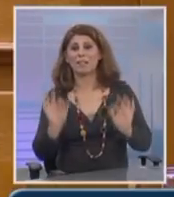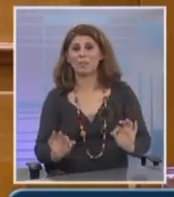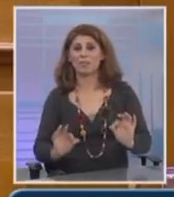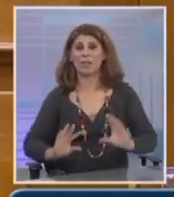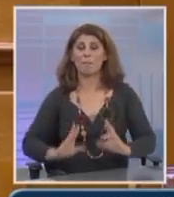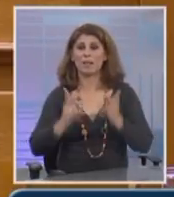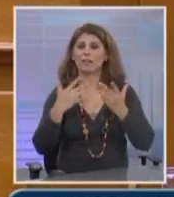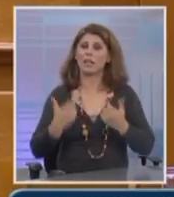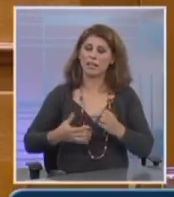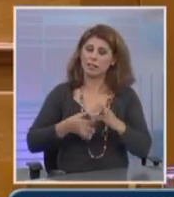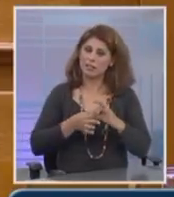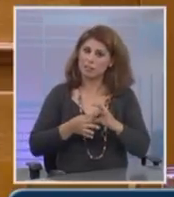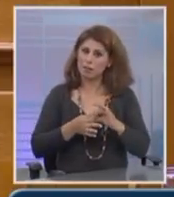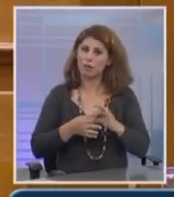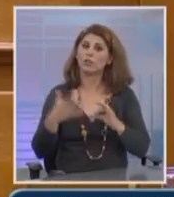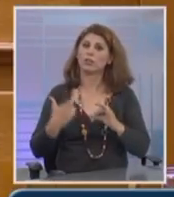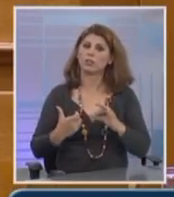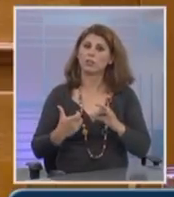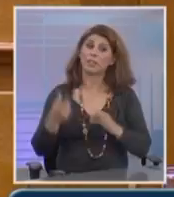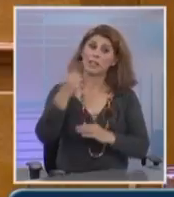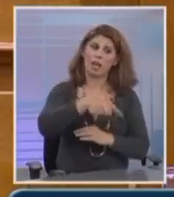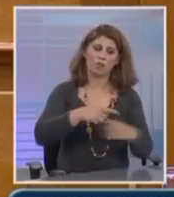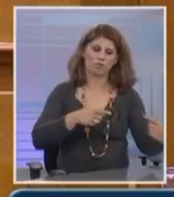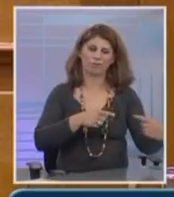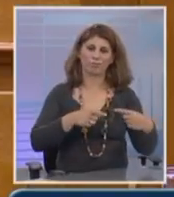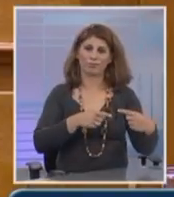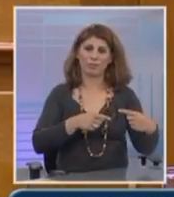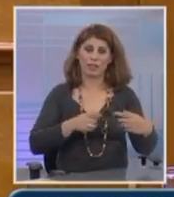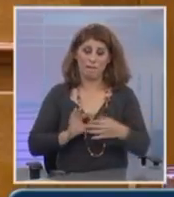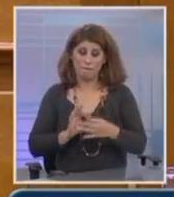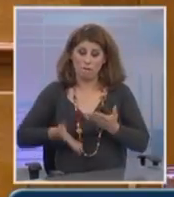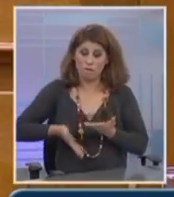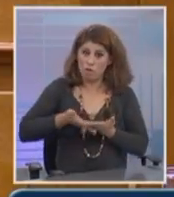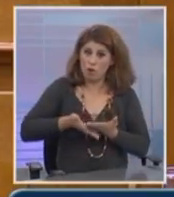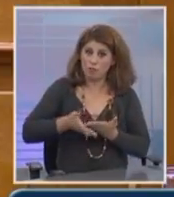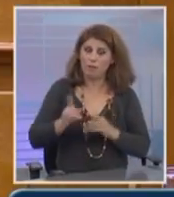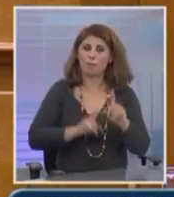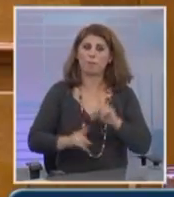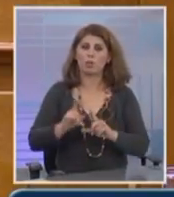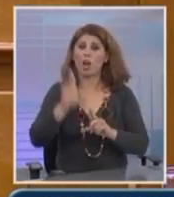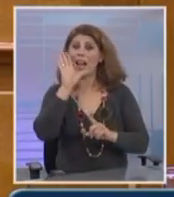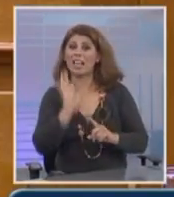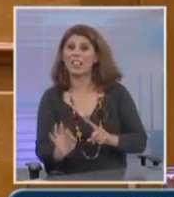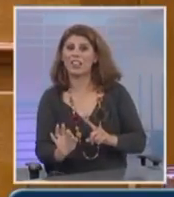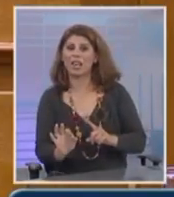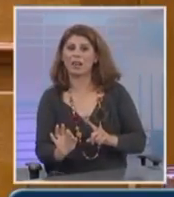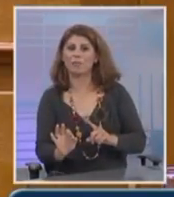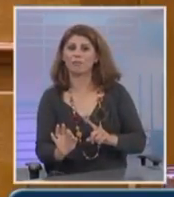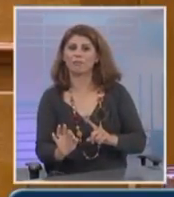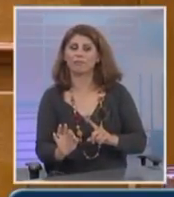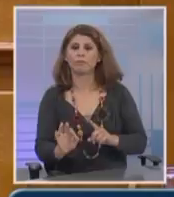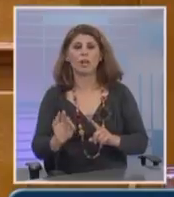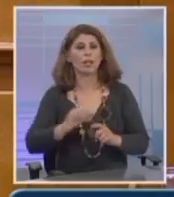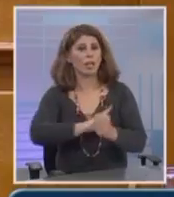έχει συμμάχους και έχει και αντιπάλους. Σύμμαχοί μας είναι η αλήθεια και οι δυνάμεις της